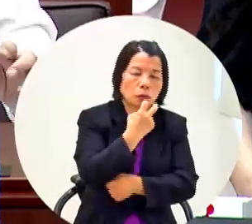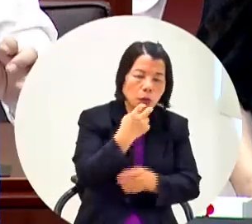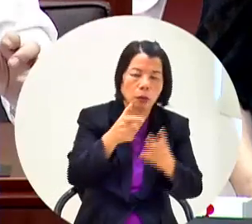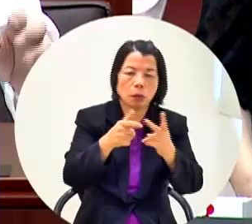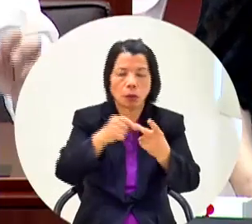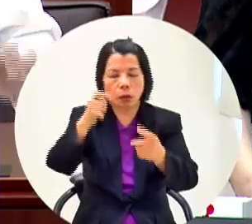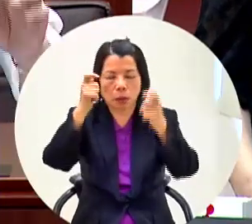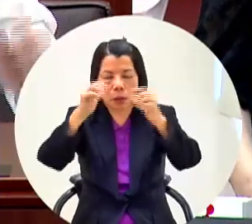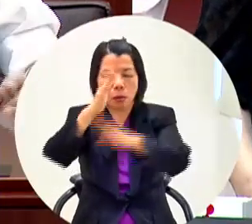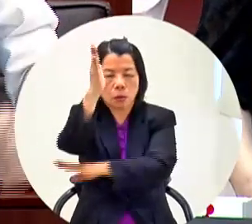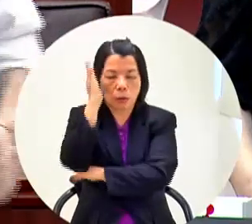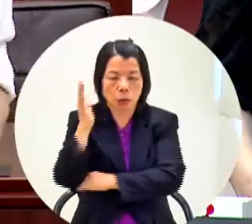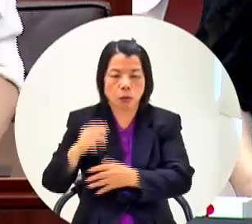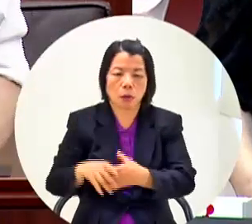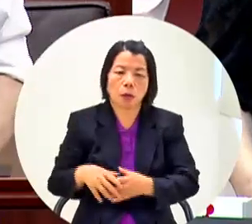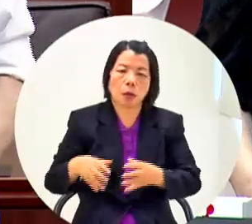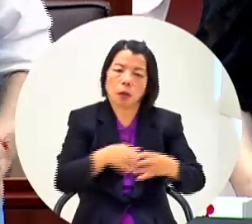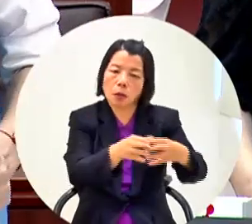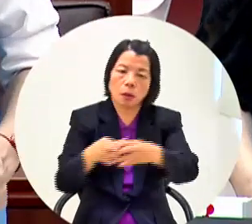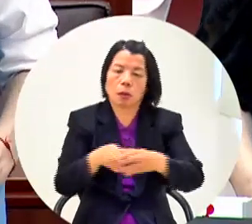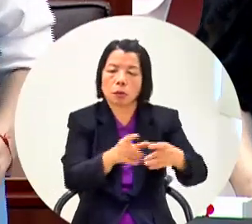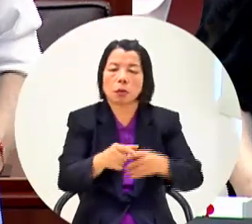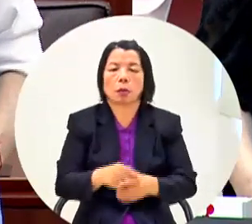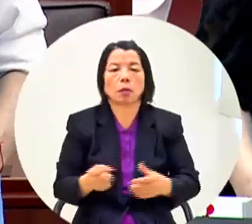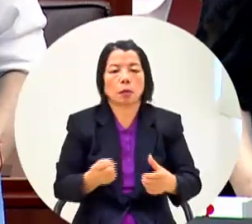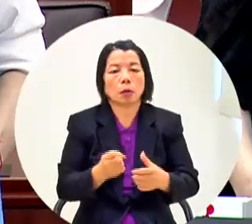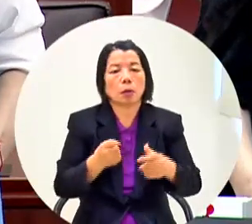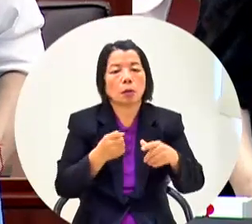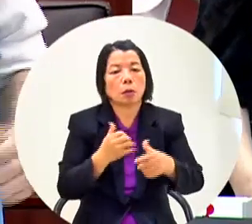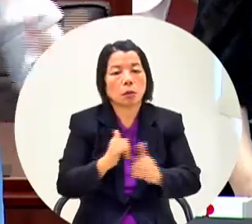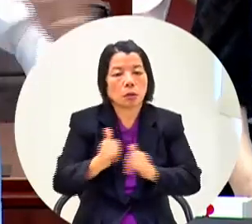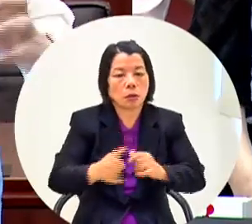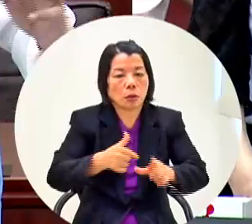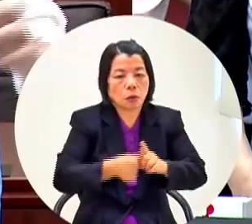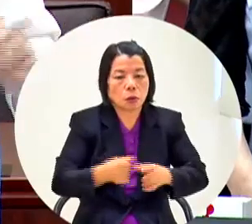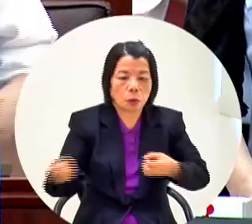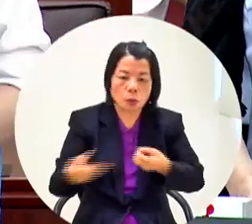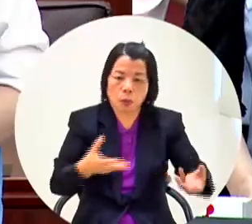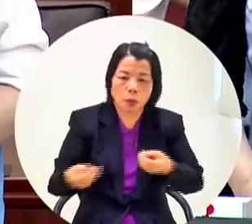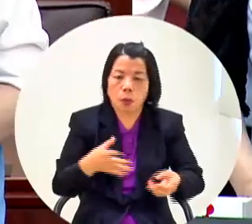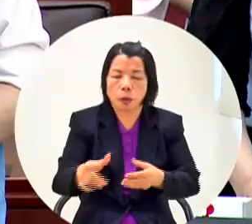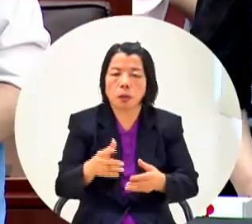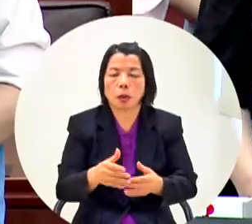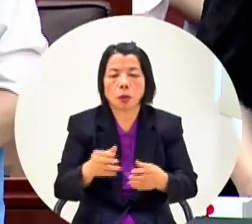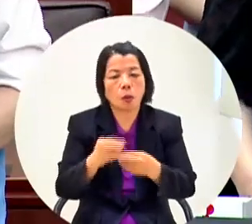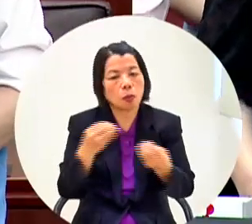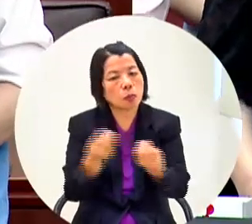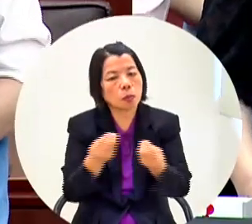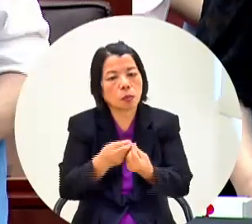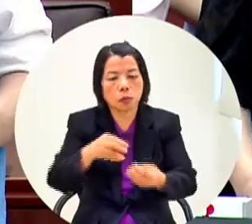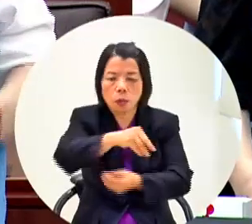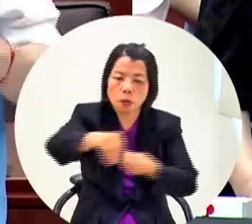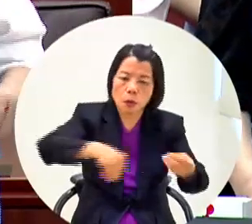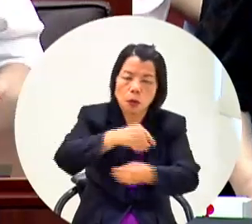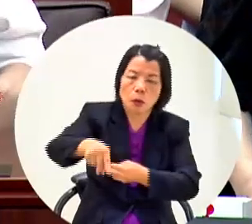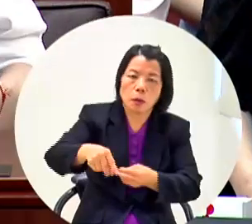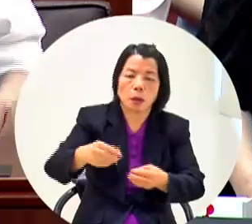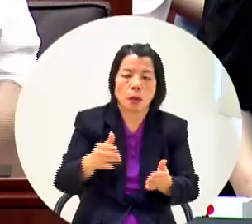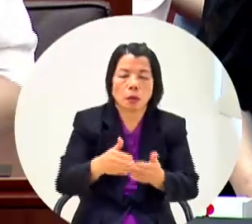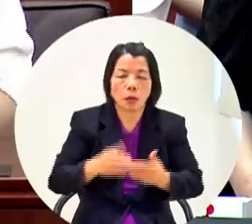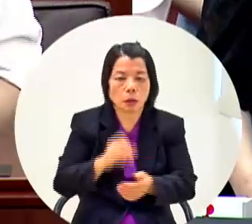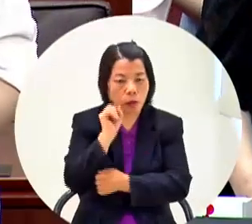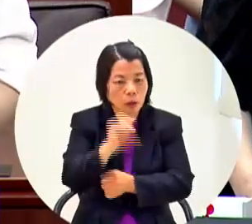部门跟部门之间在遇到社区感染或者大楼大厦感染，如何协调各单位，顺便唤醒民